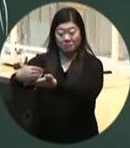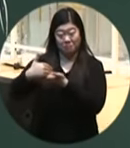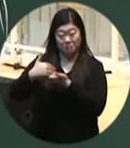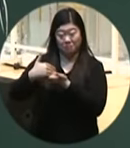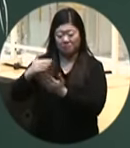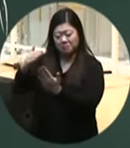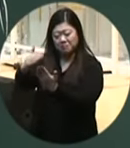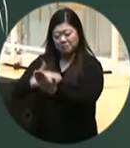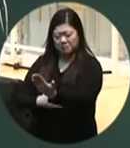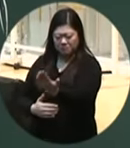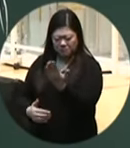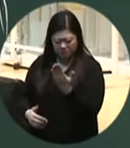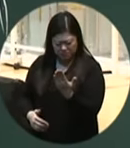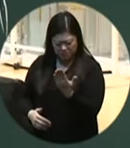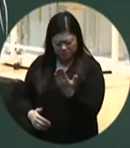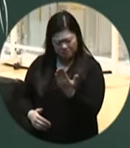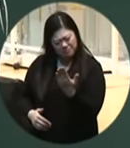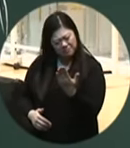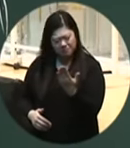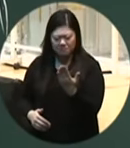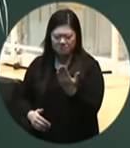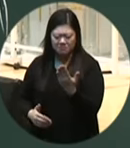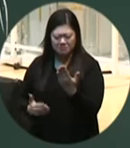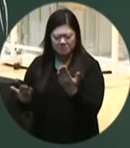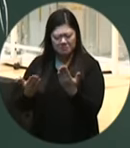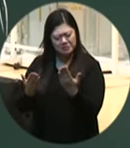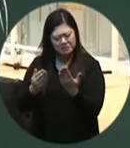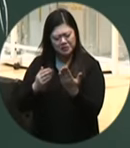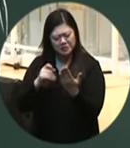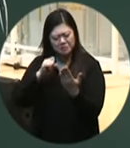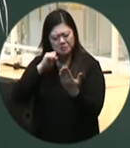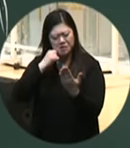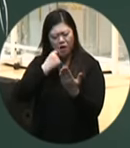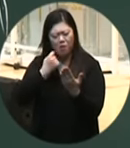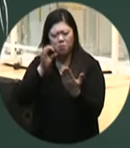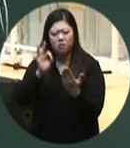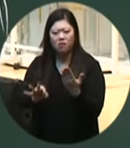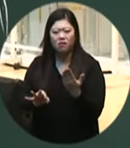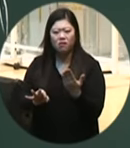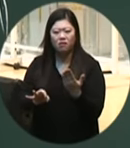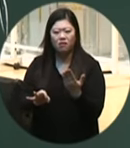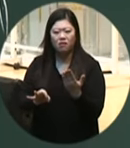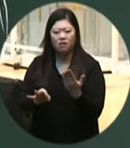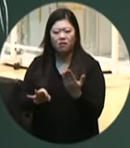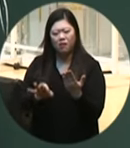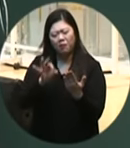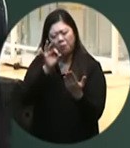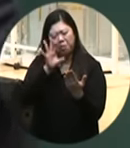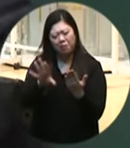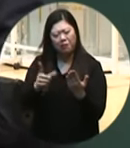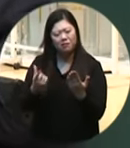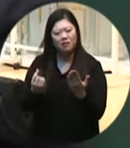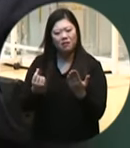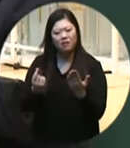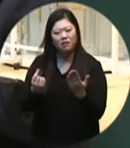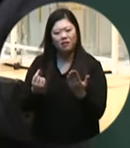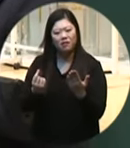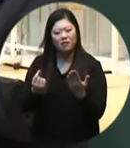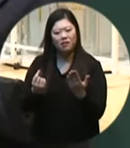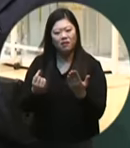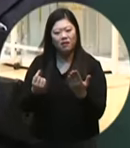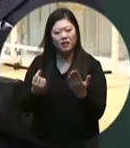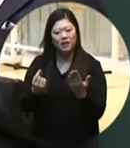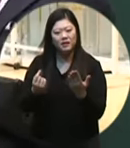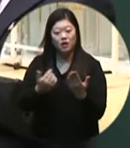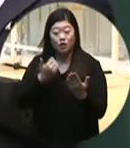안 될 걸 갖고 와요. So eight or nine out of 10 people bring their ideas and their reports to me, and I can see that things will not work. 근데